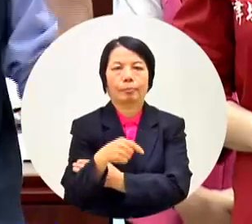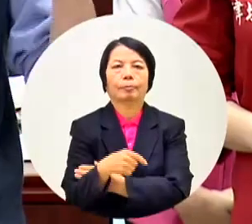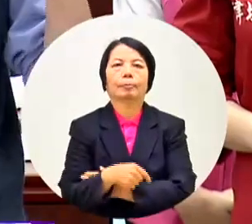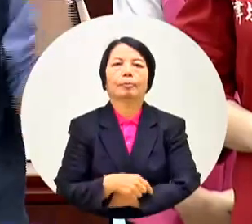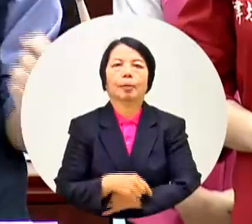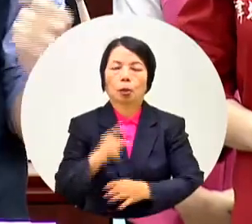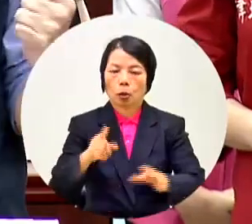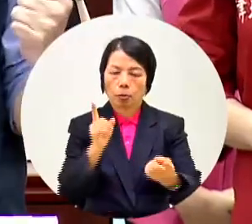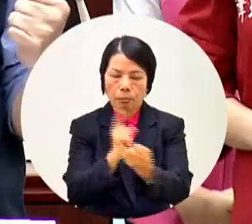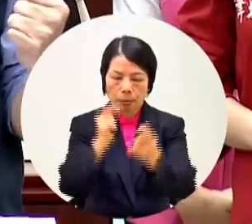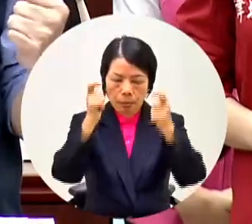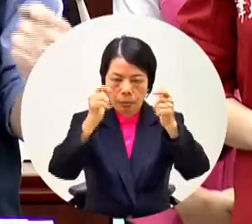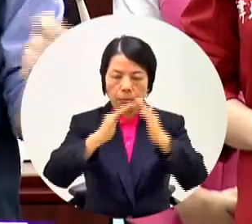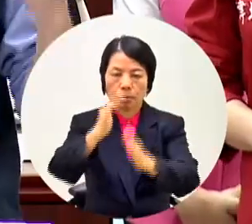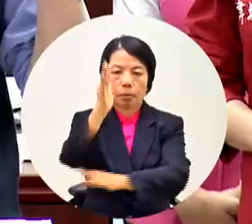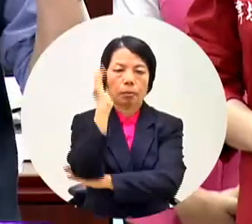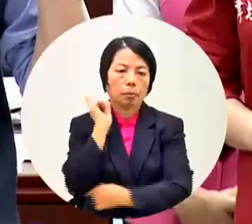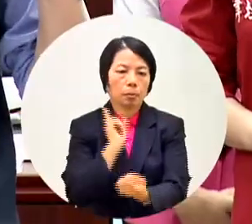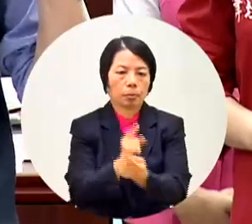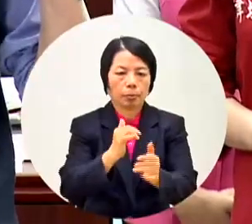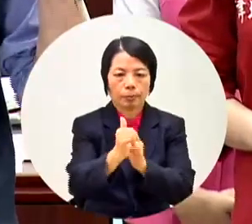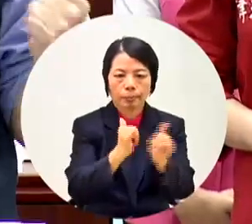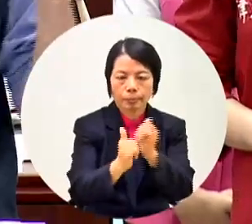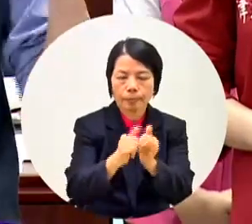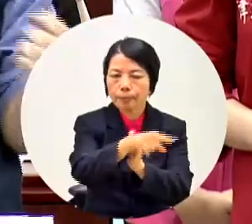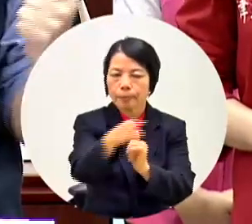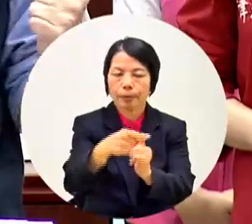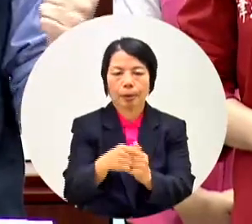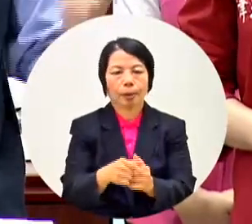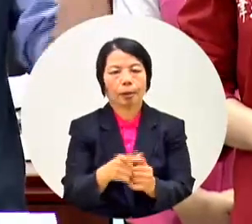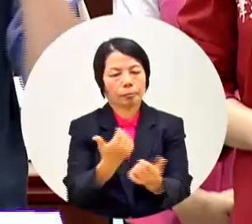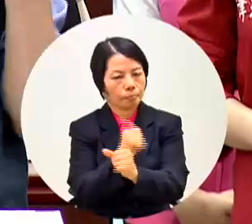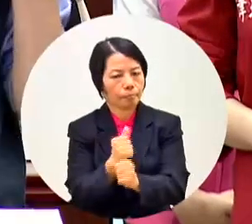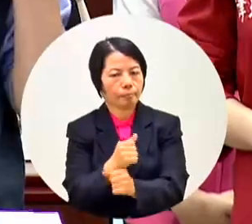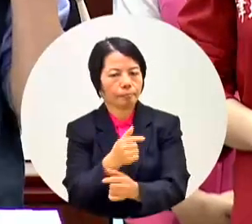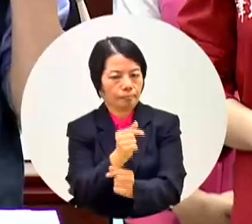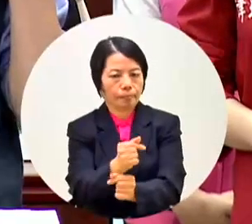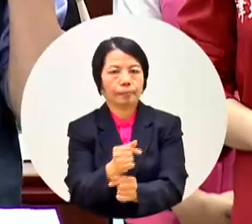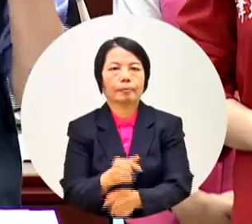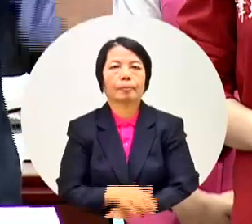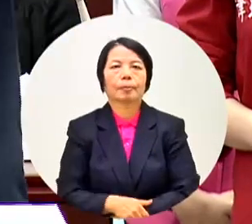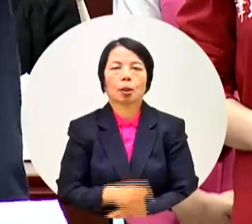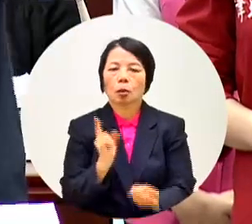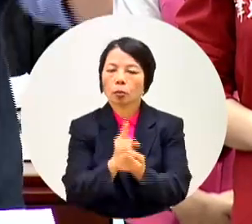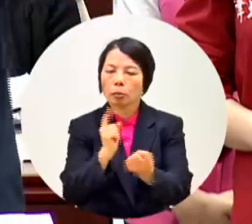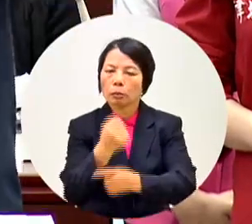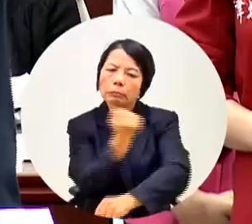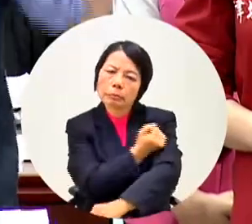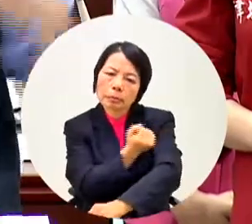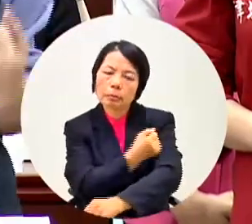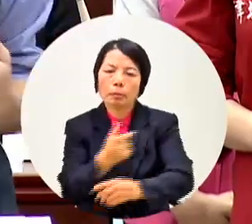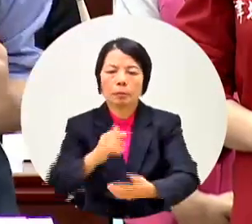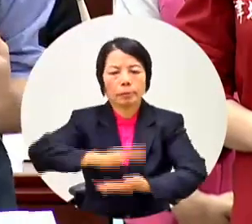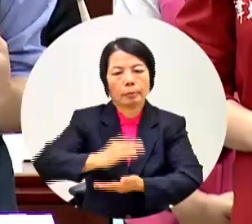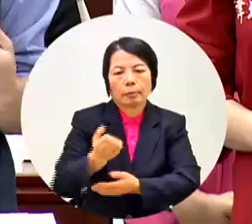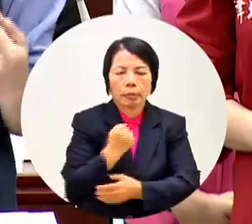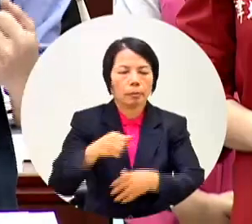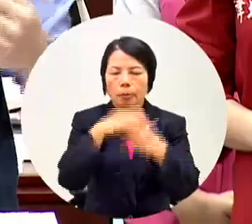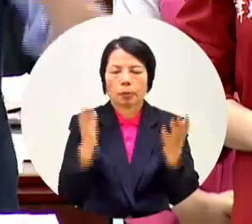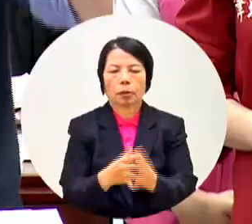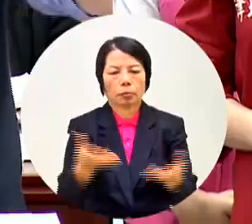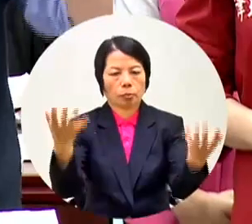度。所有的压力，所有的苦辛苦我们一肩扛，而且我们要感谢过去历任的市